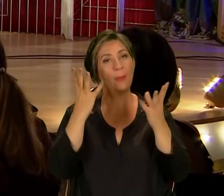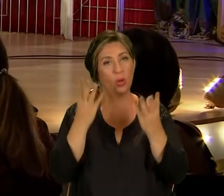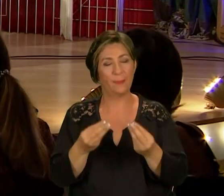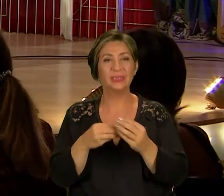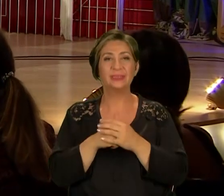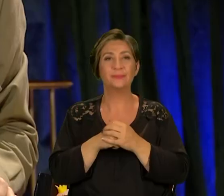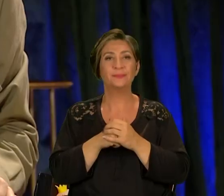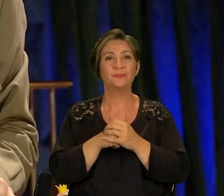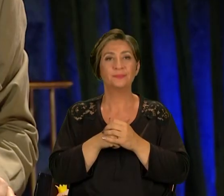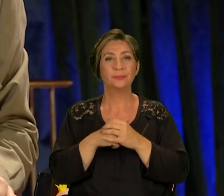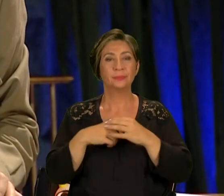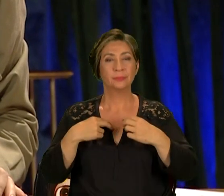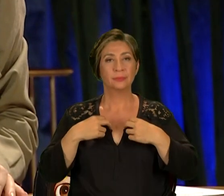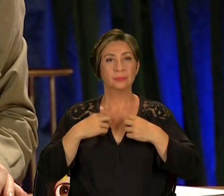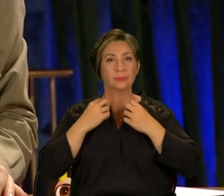olabilir. Peki.